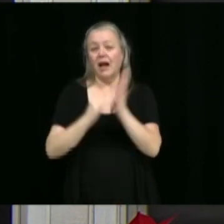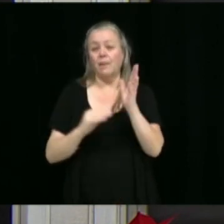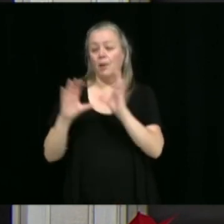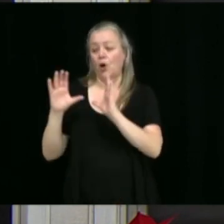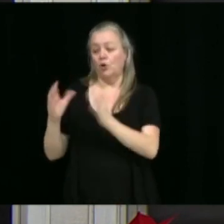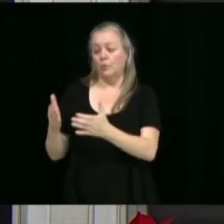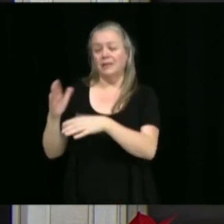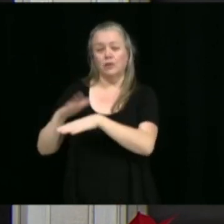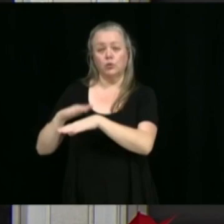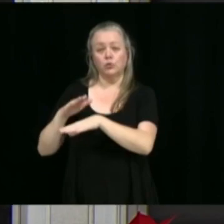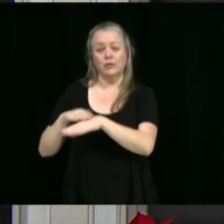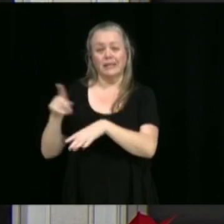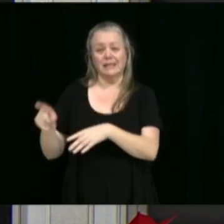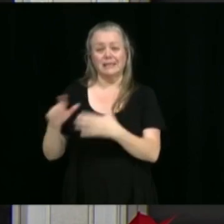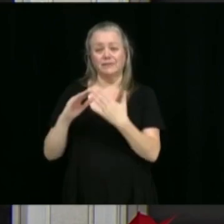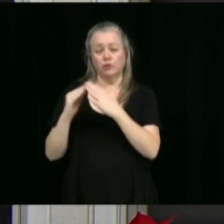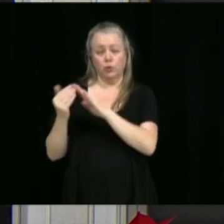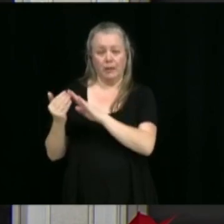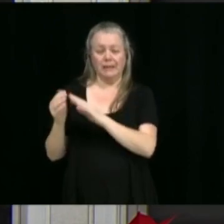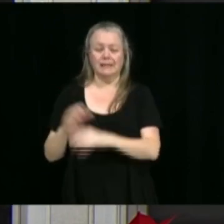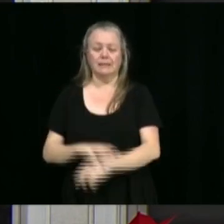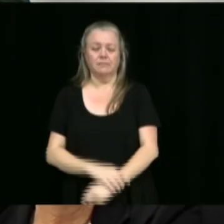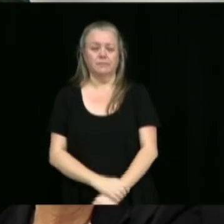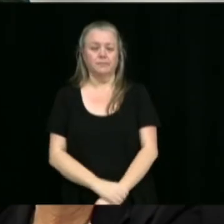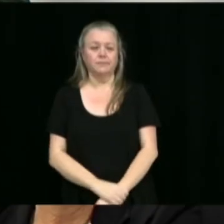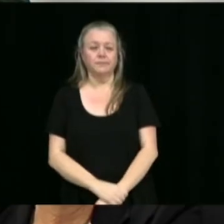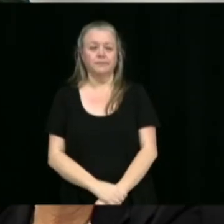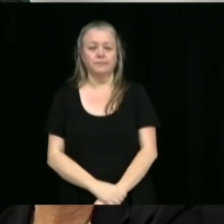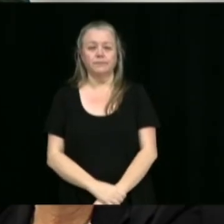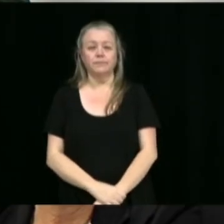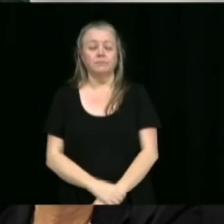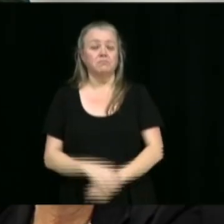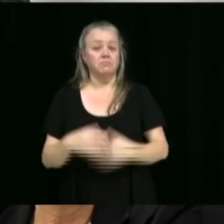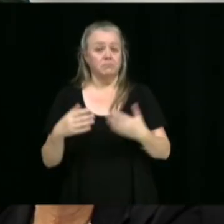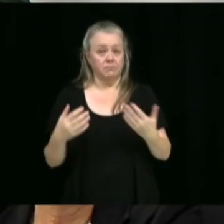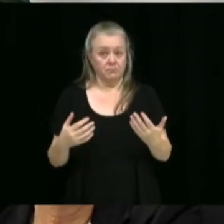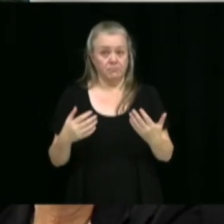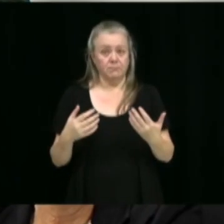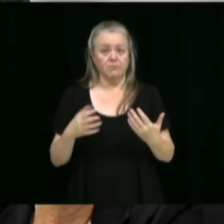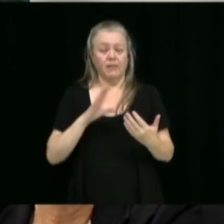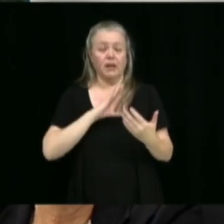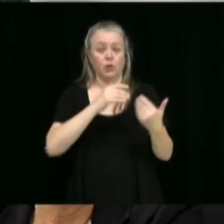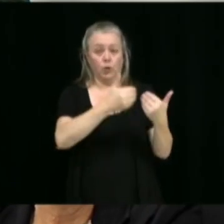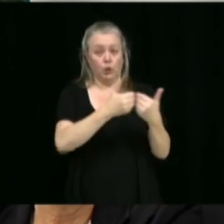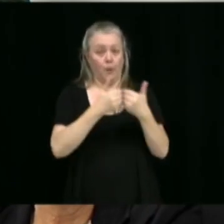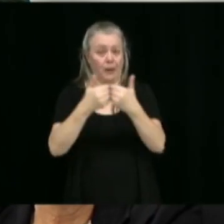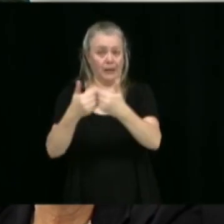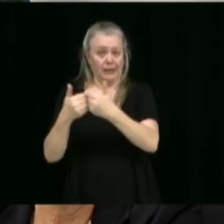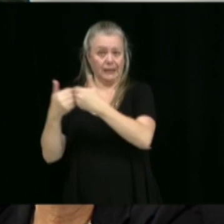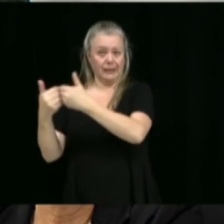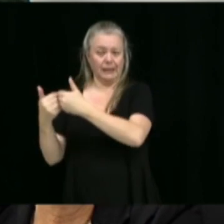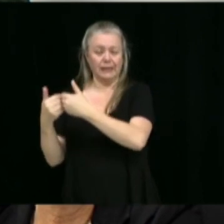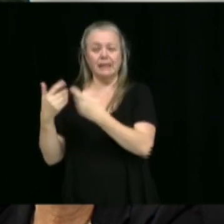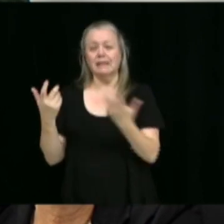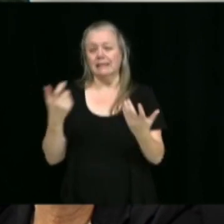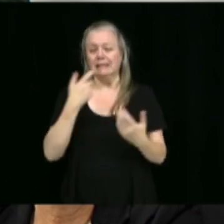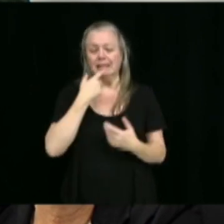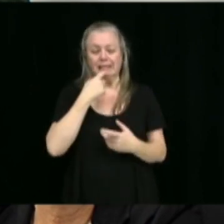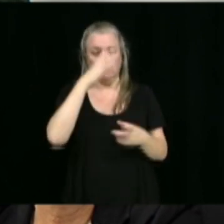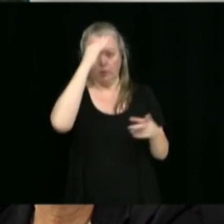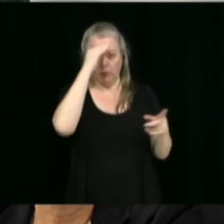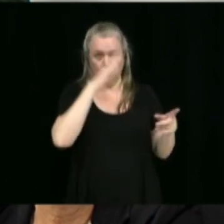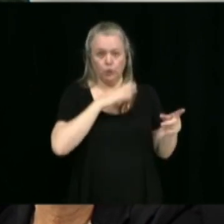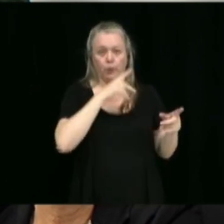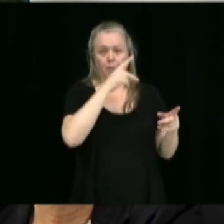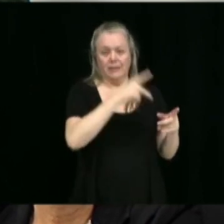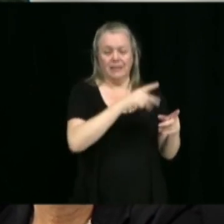comité consultatif d'urbanisme. Donc, nous avons reçu des demandes qui sont acceptées de M. Pascal Marcoux